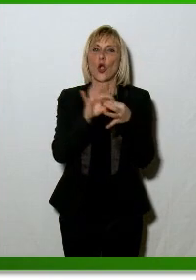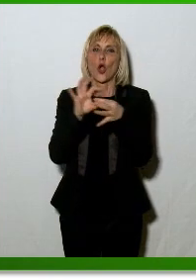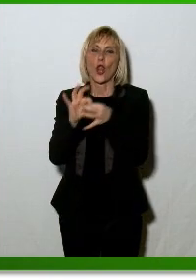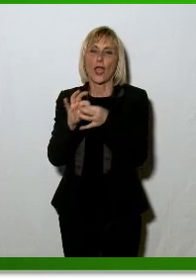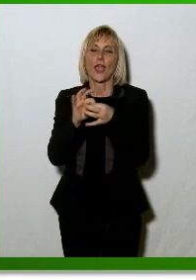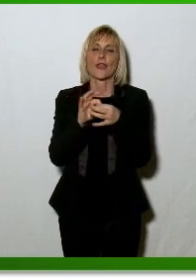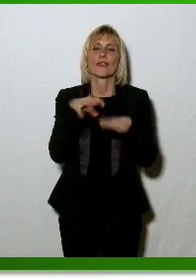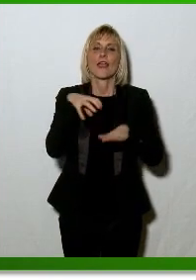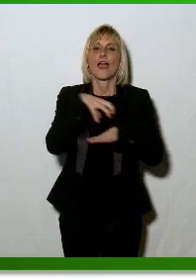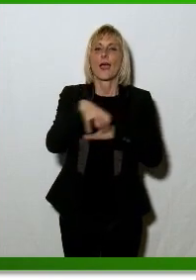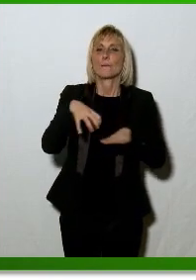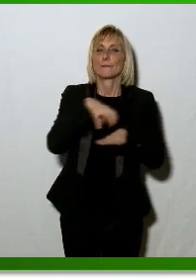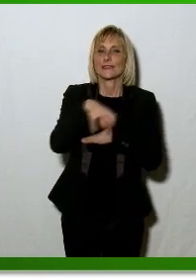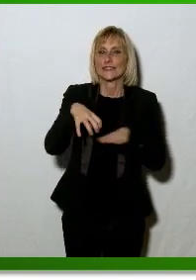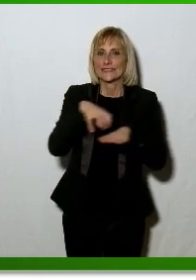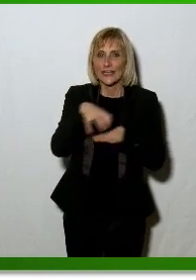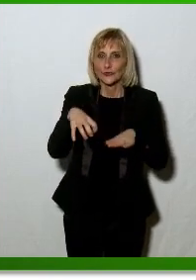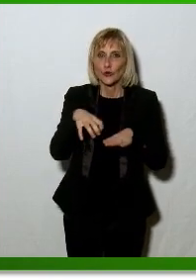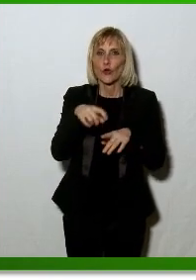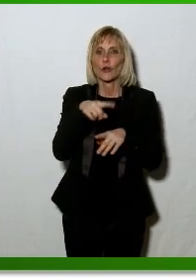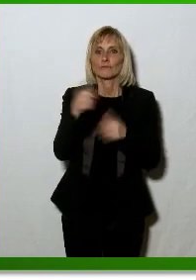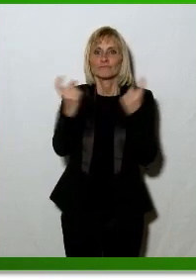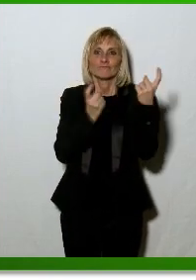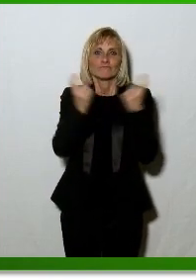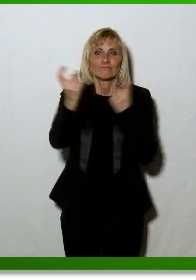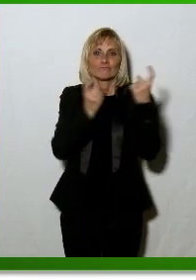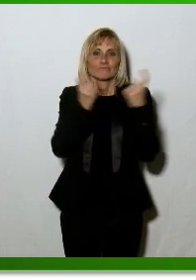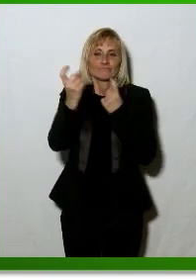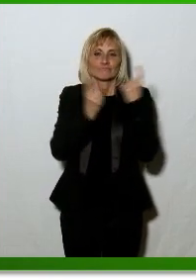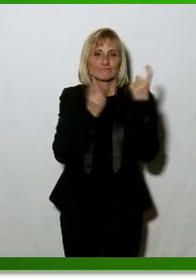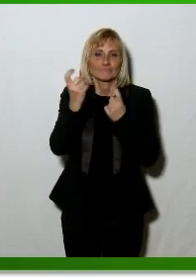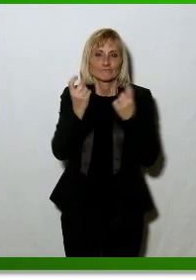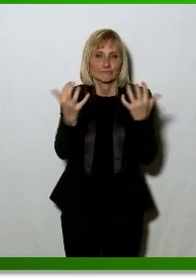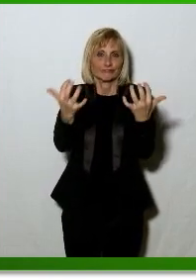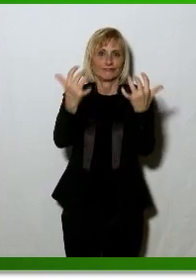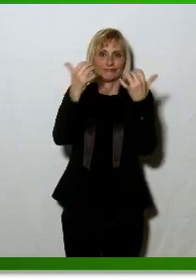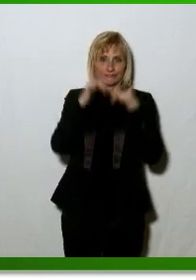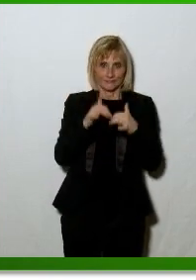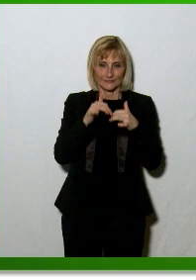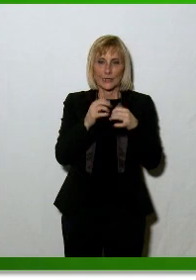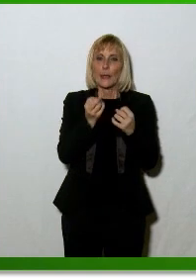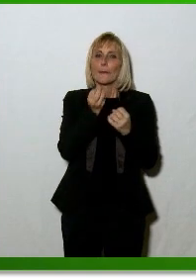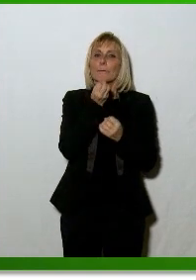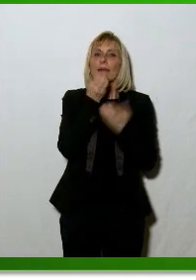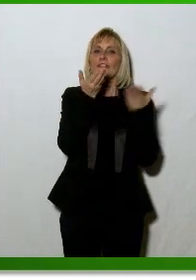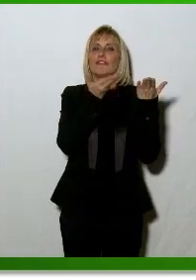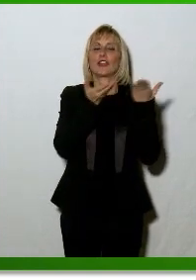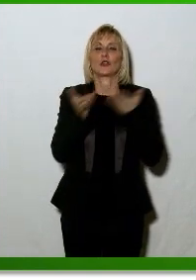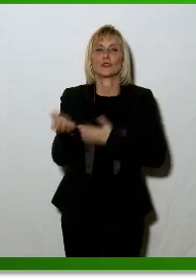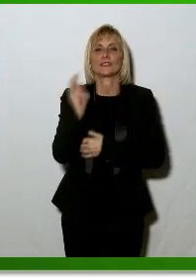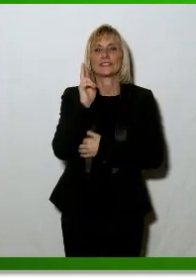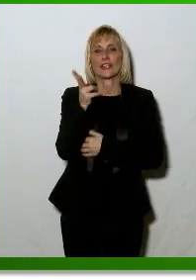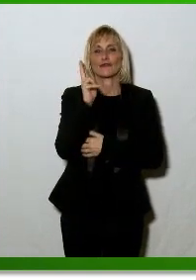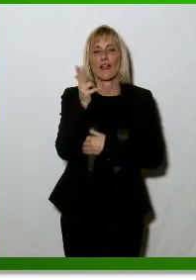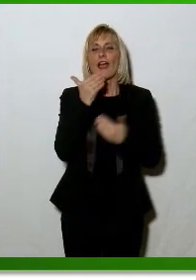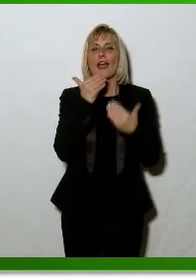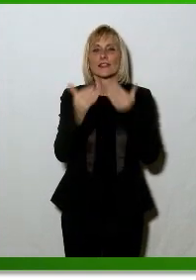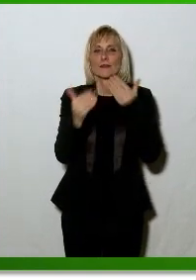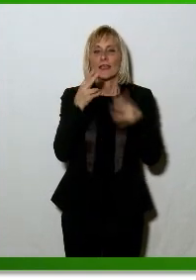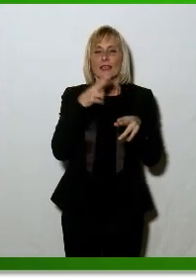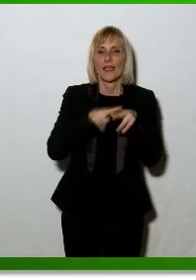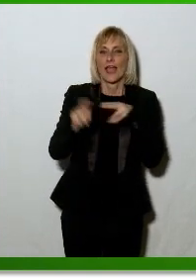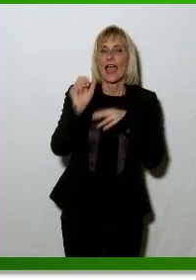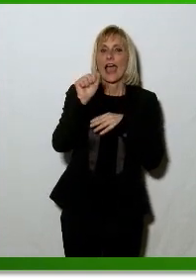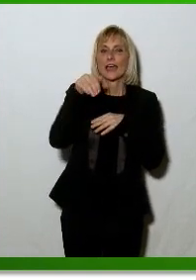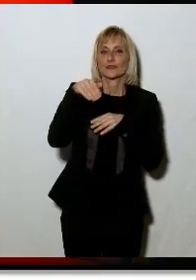amministratori che siete arrivati da tutte le parti d'Italia Benvenuti alla 13a assemblea nazionale di Anci